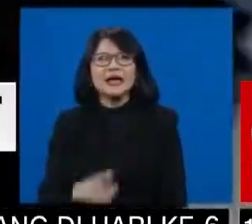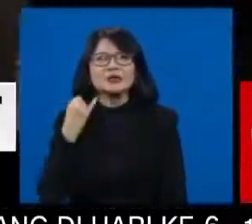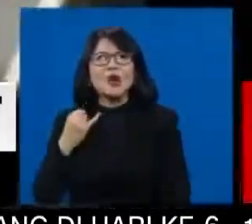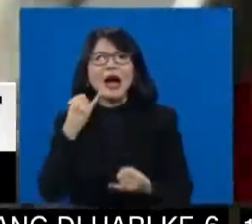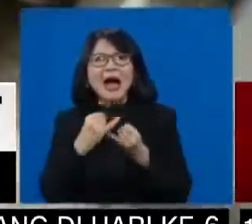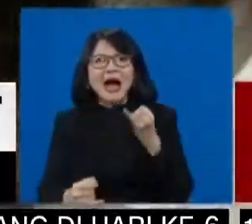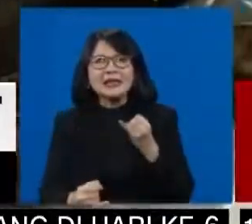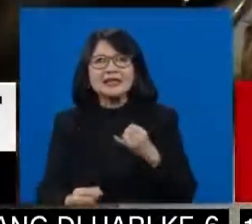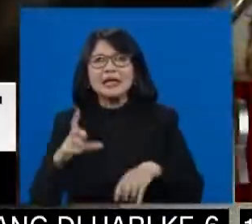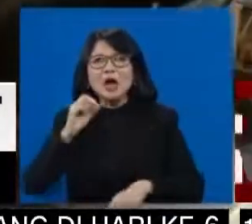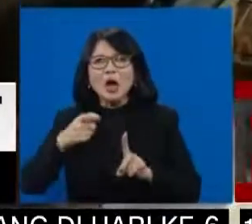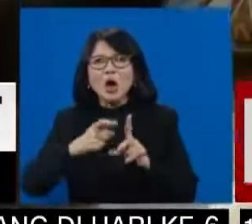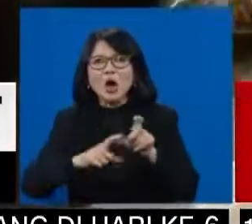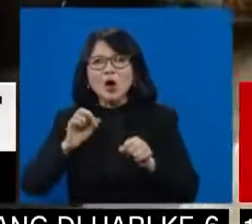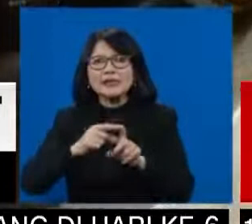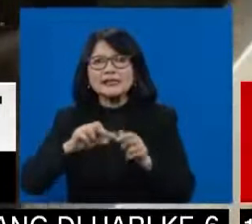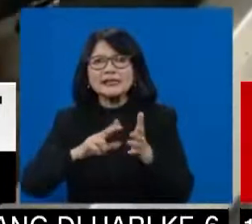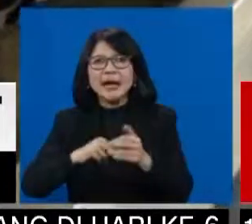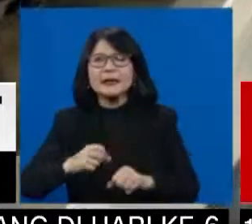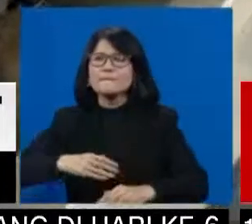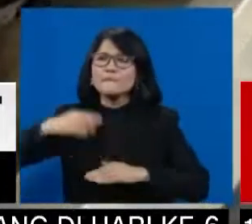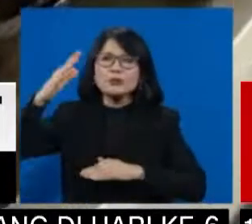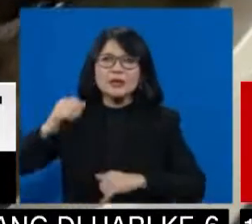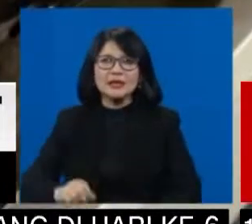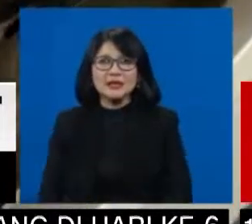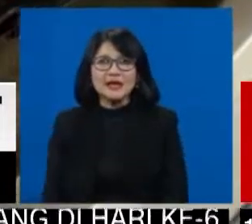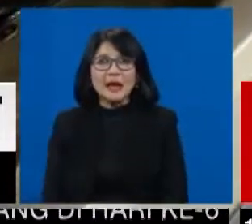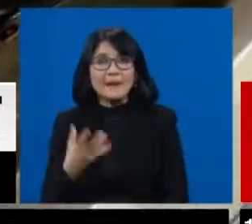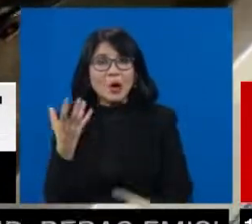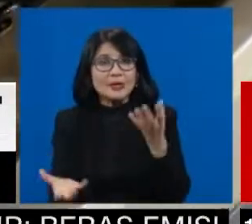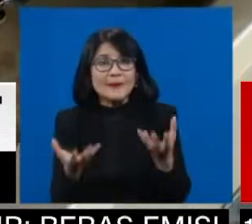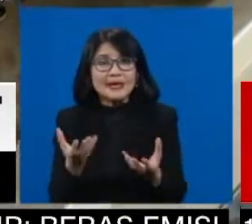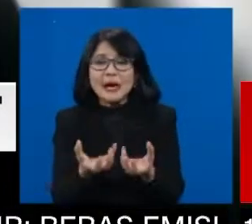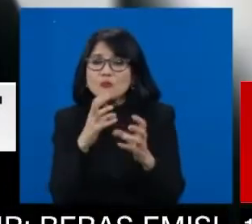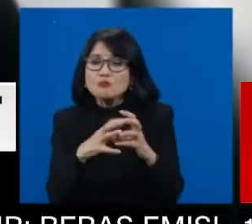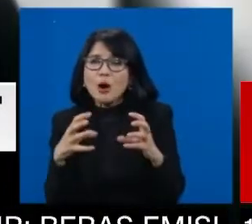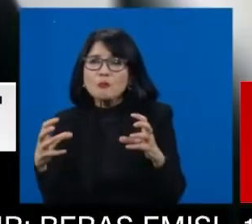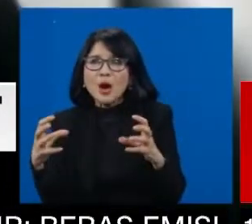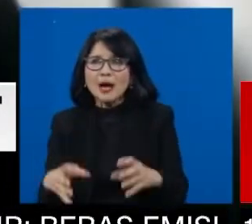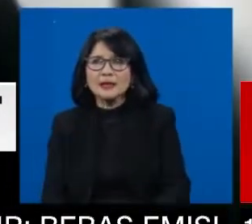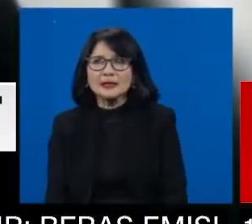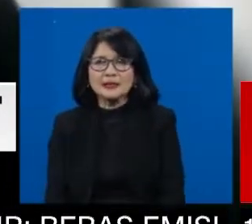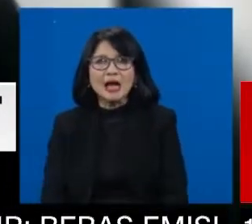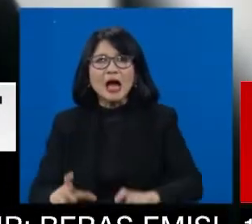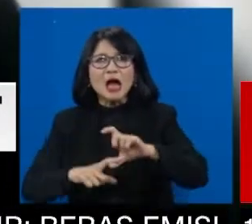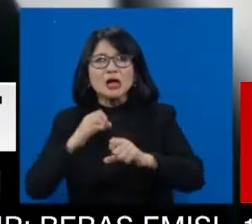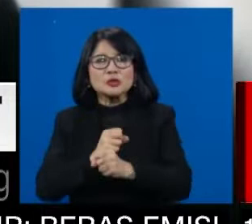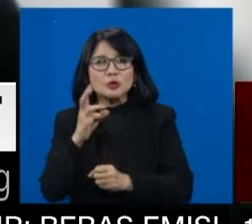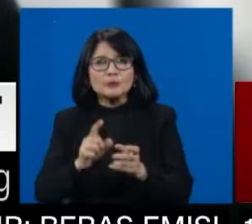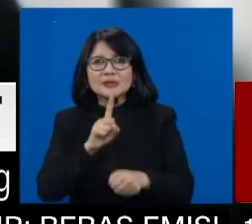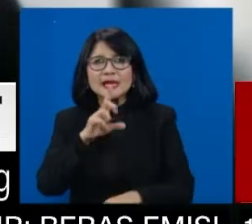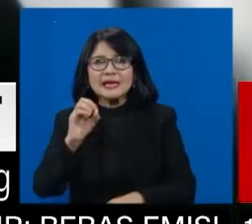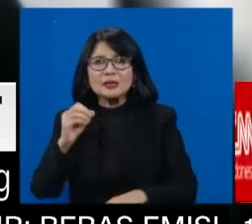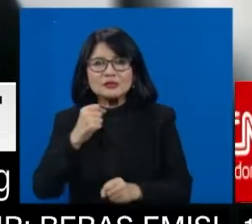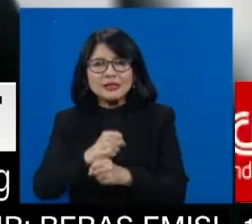antioksidan lebih tinggi, bahkan bila dibandingkan dengan buah-buahan jenis beri. Sorghum ini juga ternyata dalam 100 gram itu